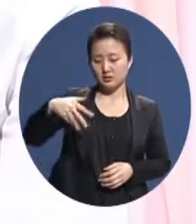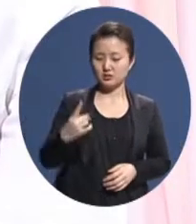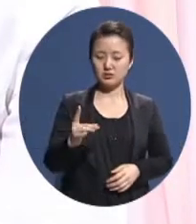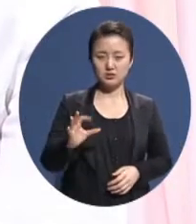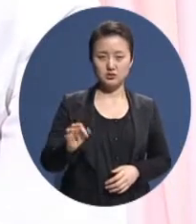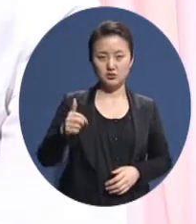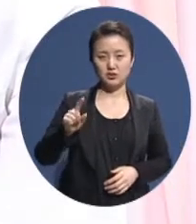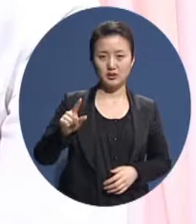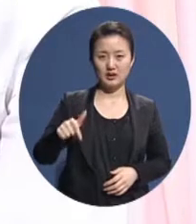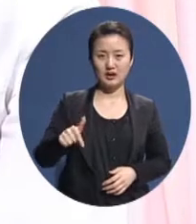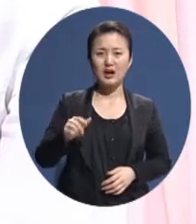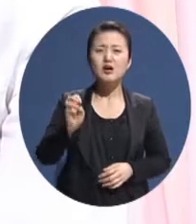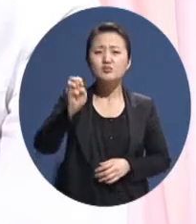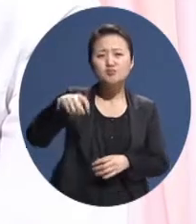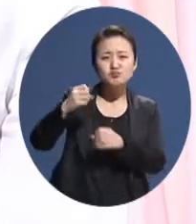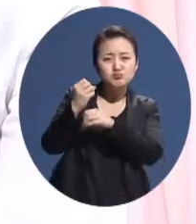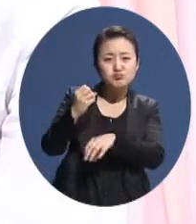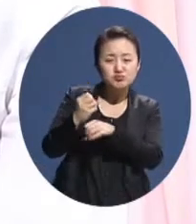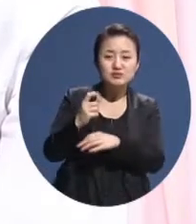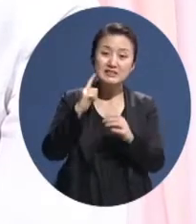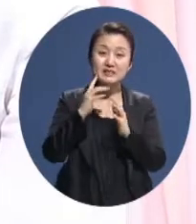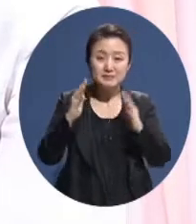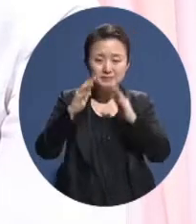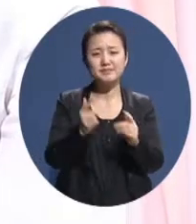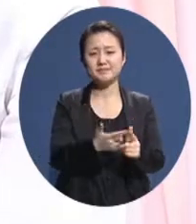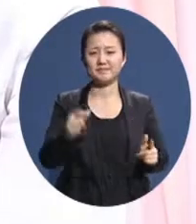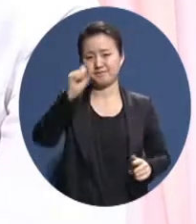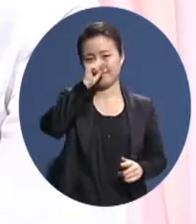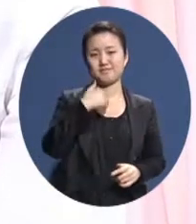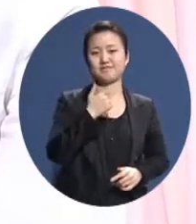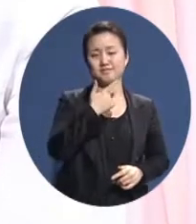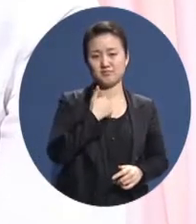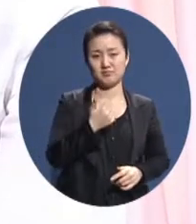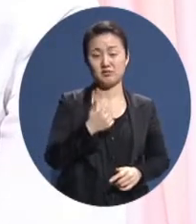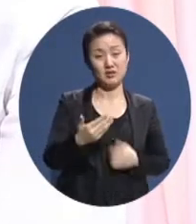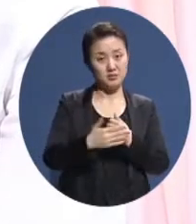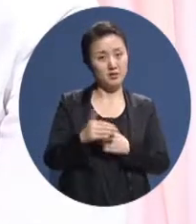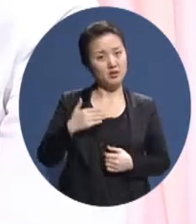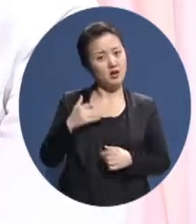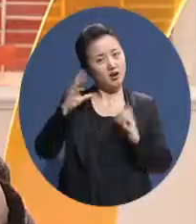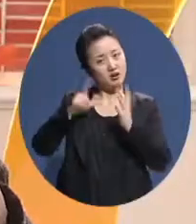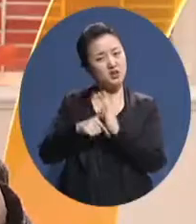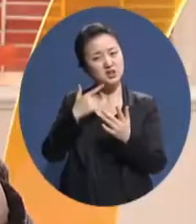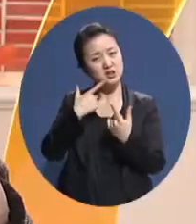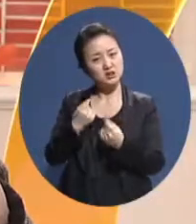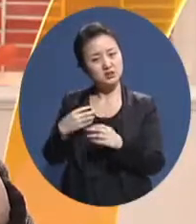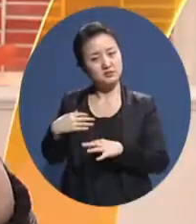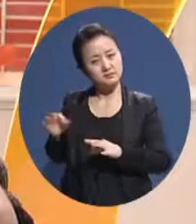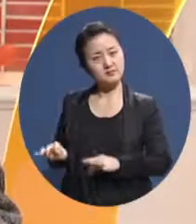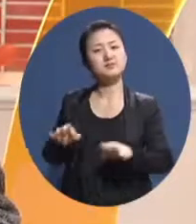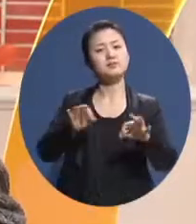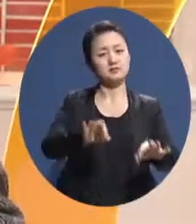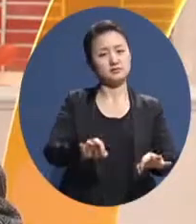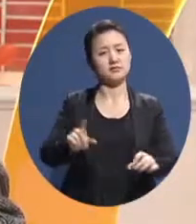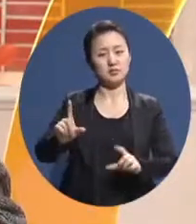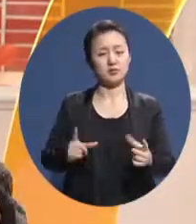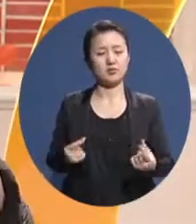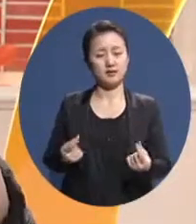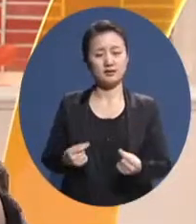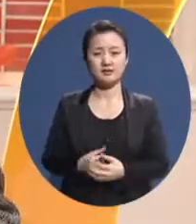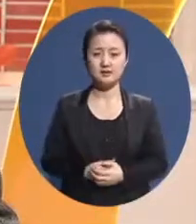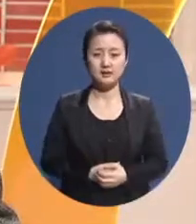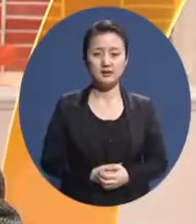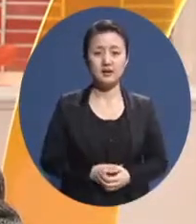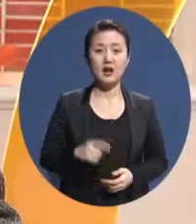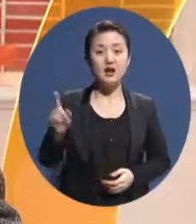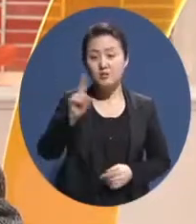총각무 하나로만 먹었을 정도고 근데 이 아이도 좀 그런 것 같아요. 저도 굉장히 이렇게 질감을 중요하게 생각하고 아삭아삭한 거 좋아하고 지금도